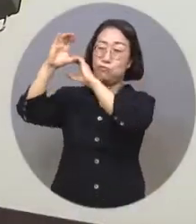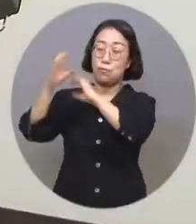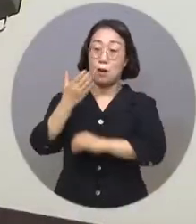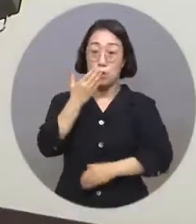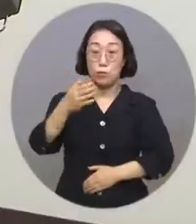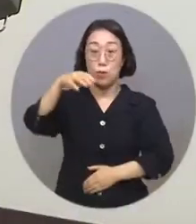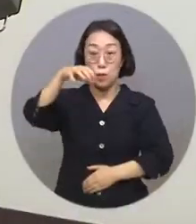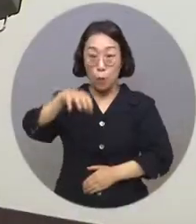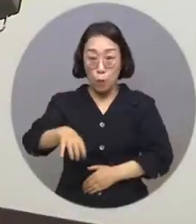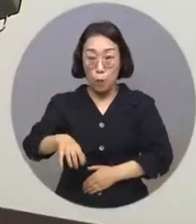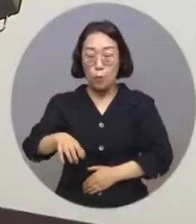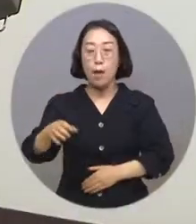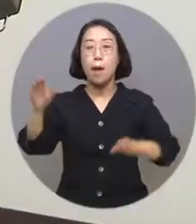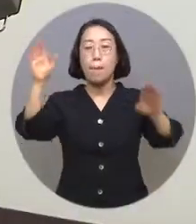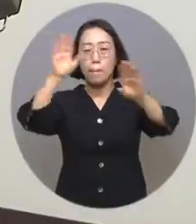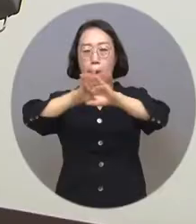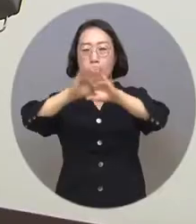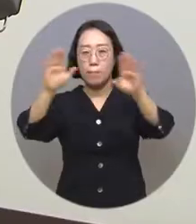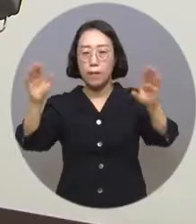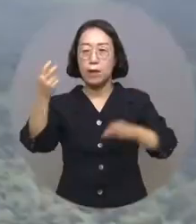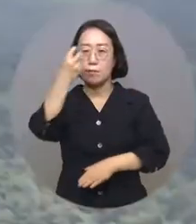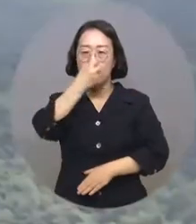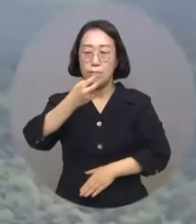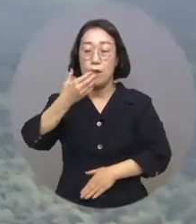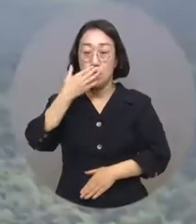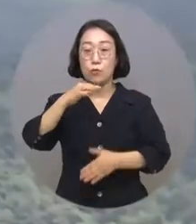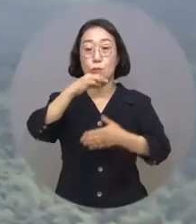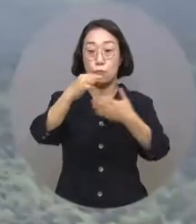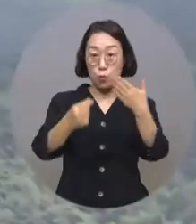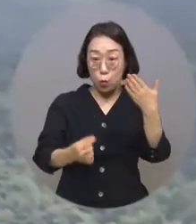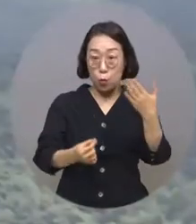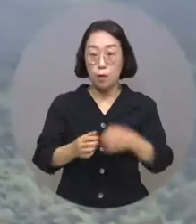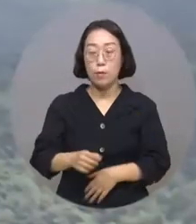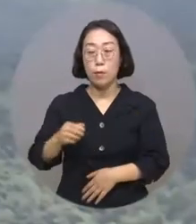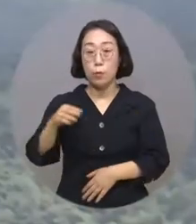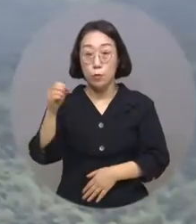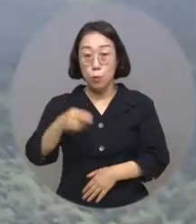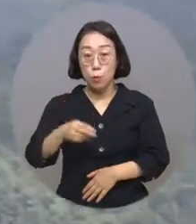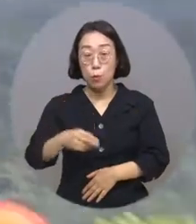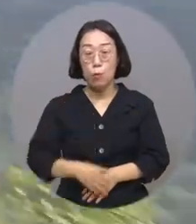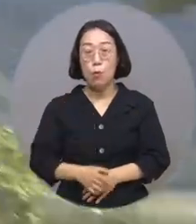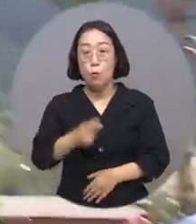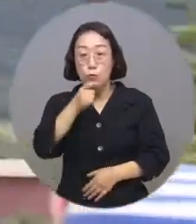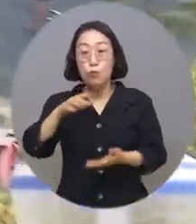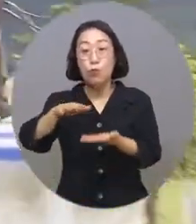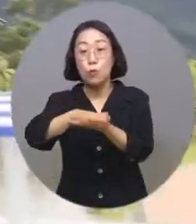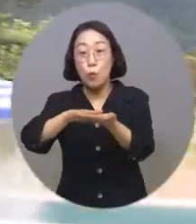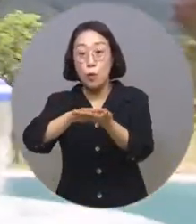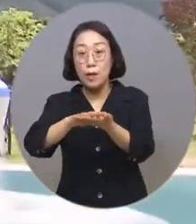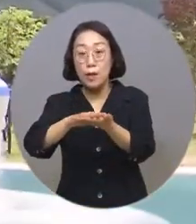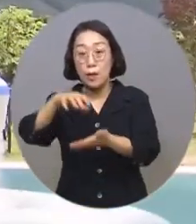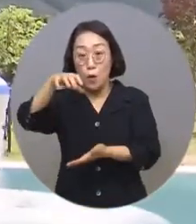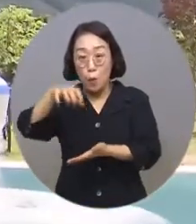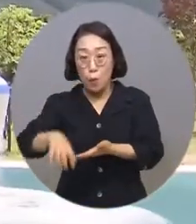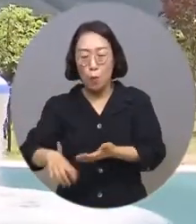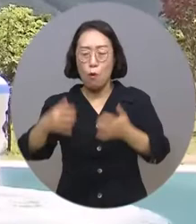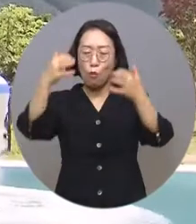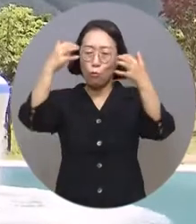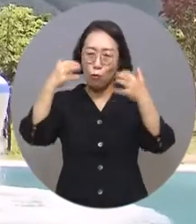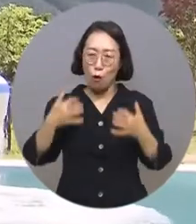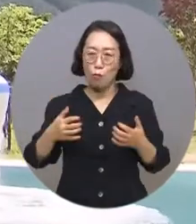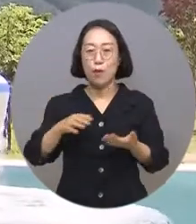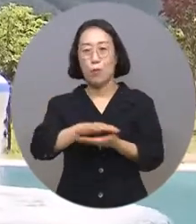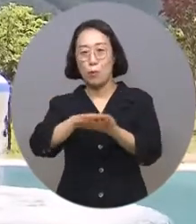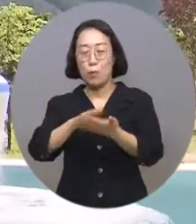남원항공우주천문대에서 주 야간 관측 프로그램을 그리고 백두대간 스테일링 워터파크에서는 어린이들이 무더운 여름을 이길